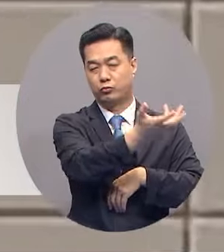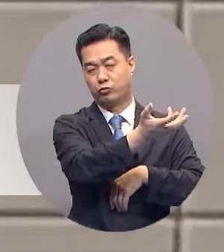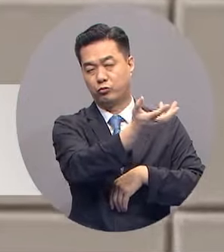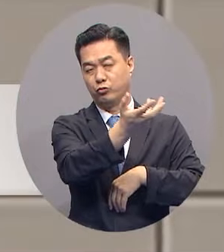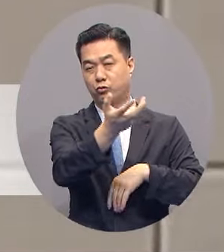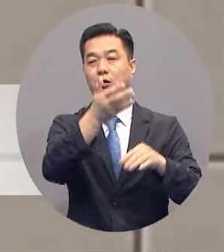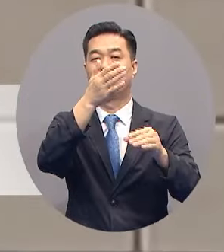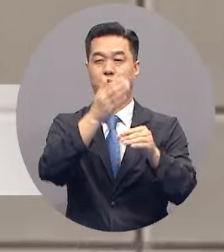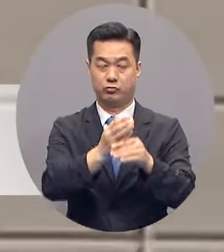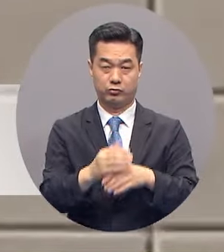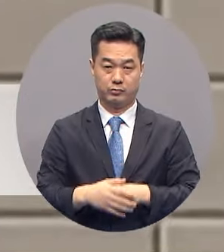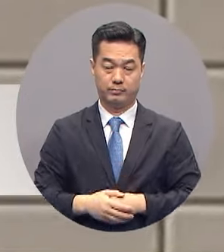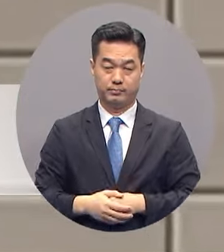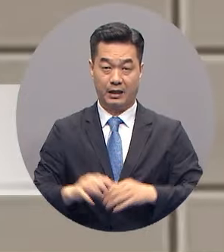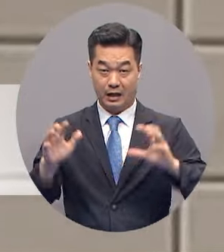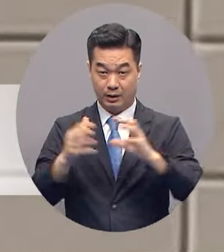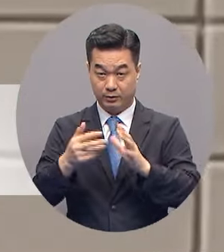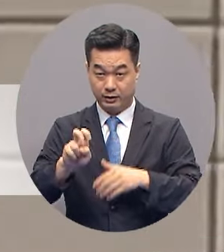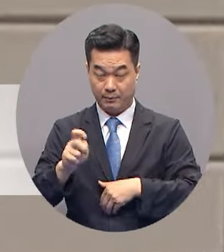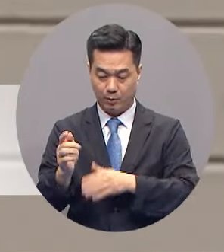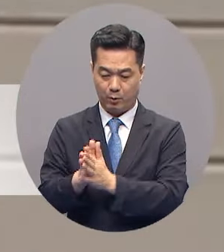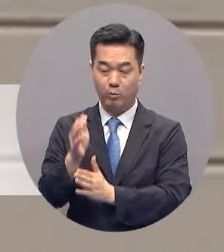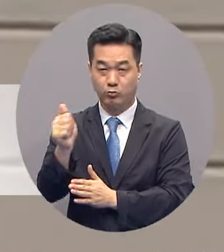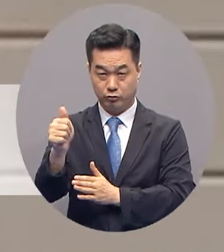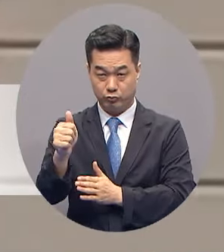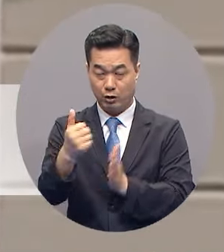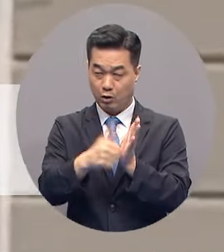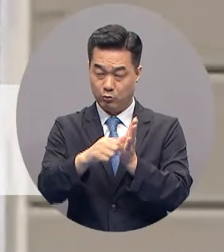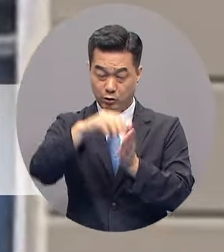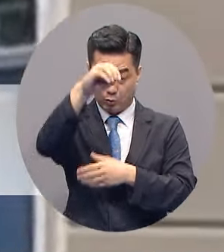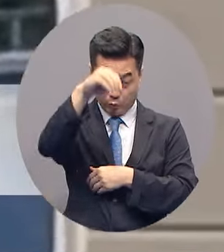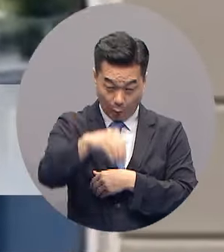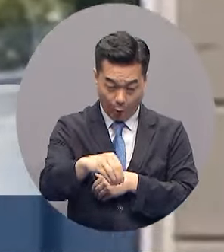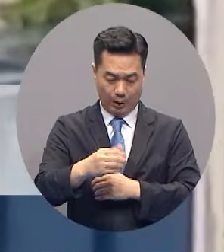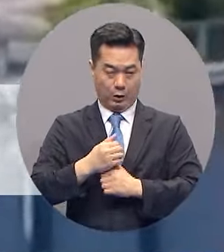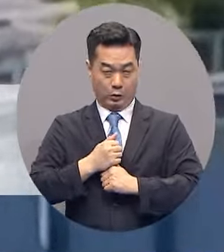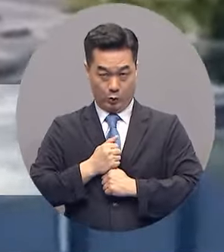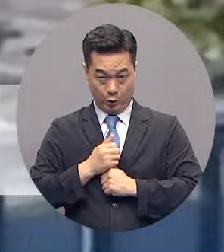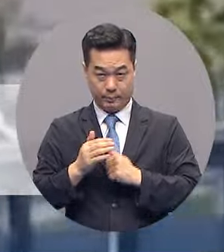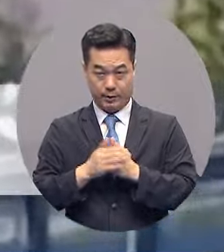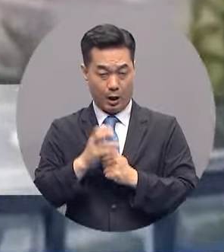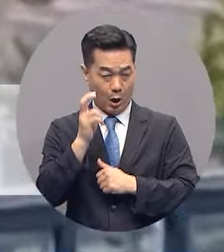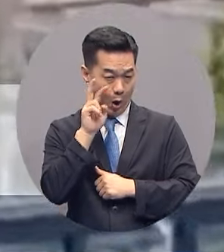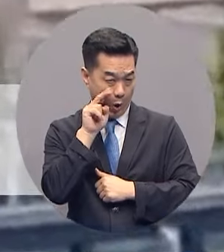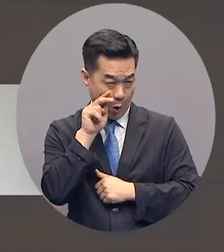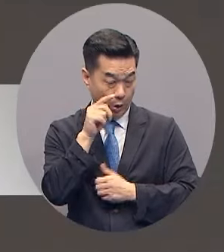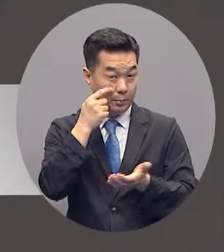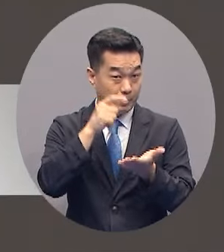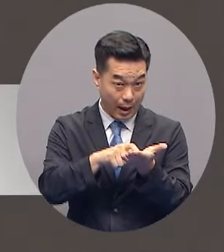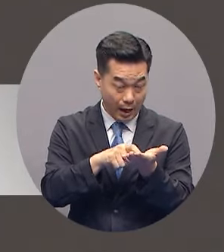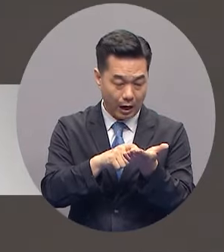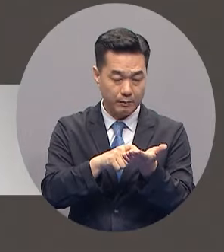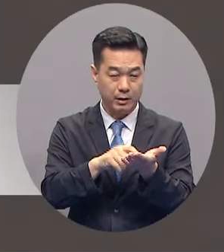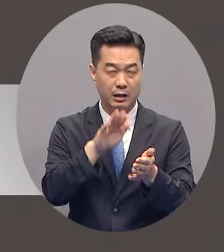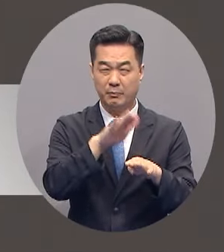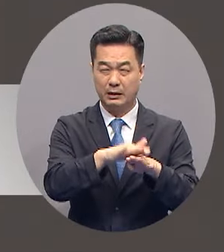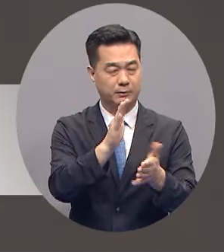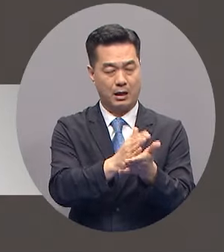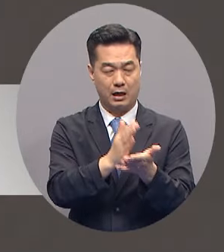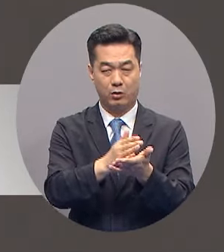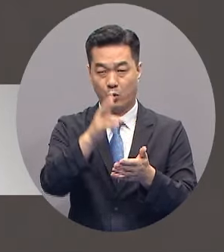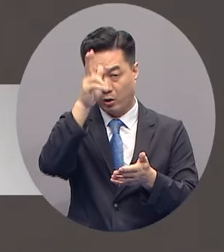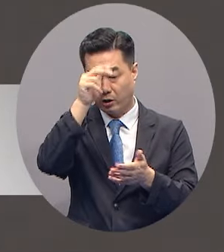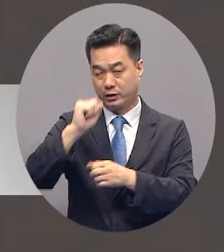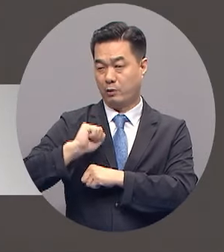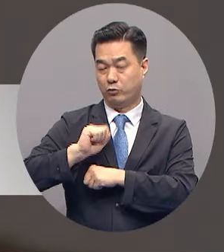중입니다 합참은 적재물 낙하에 주의하고 떨어진 풍선을 발견하면 접촉하지 말고 가까운 군부대나 경찰의